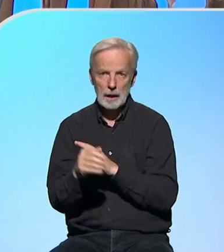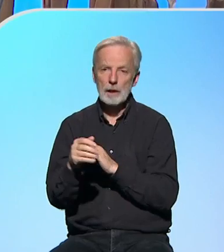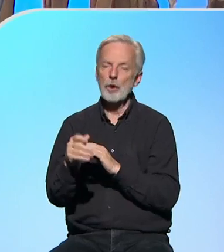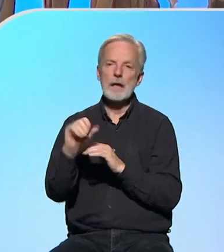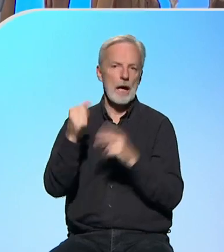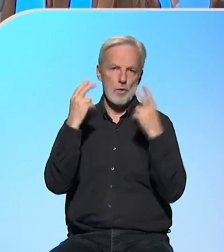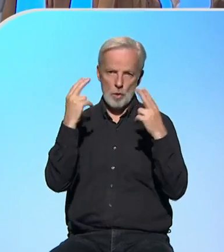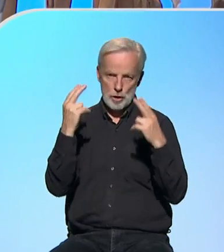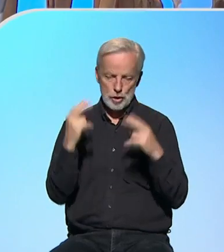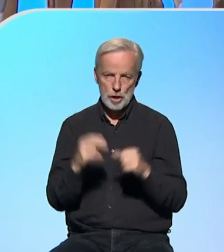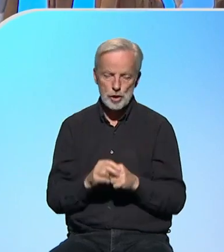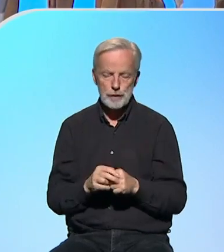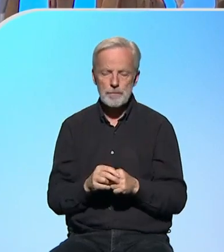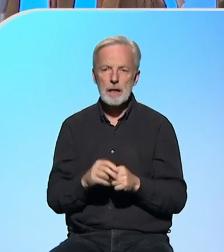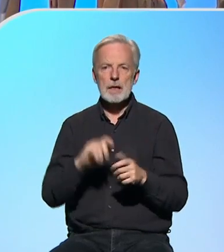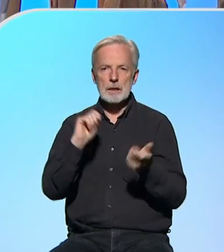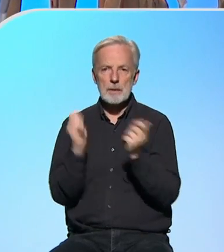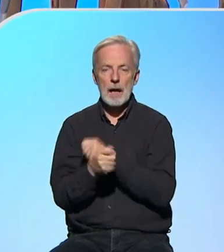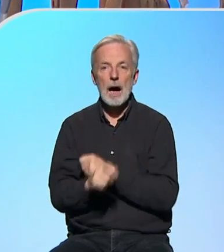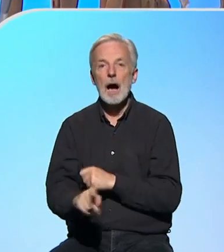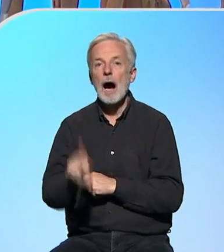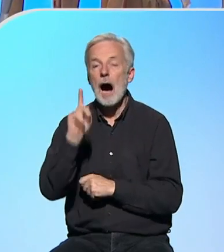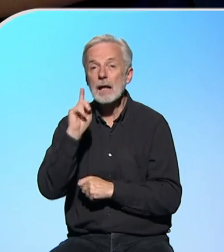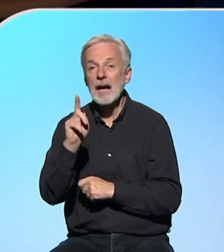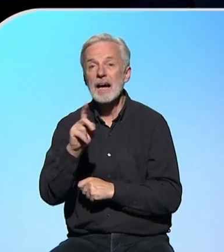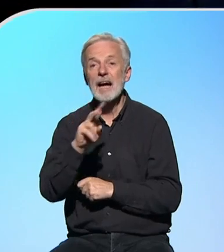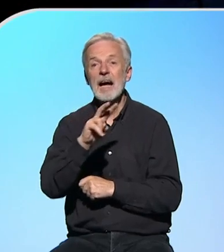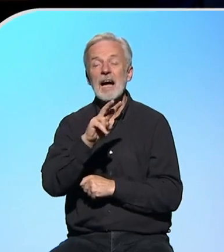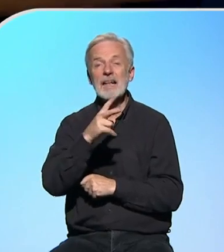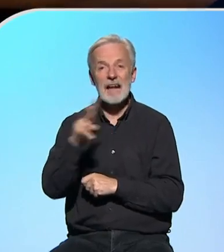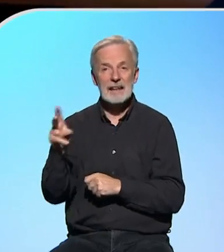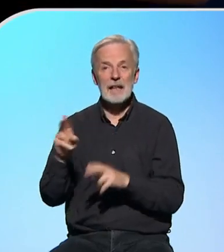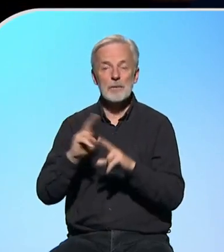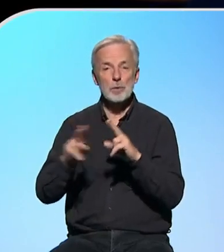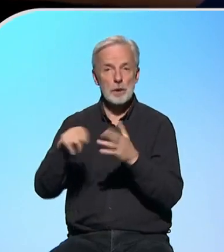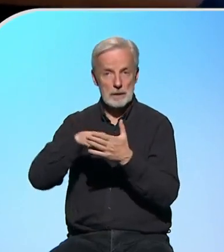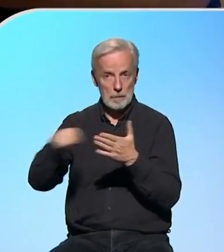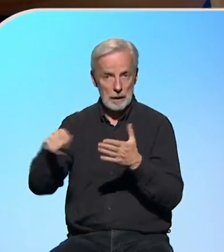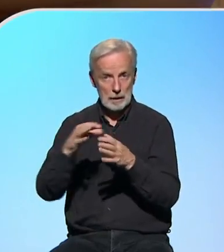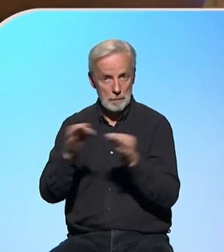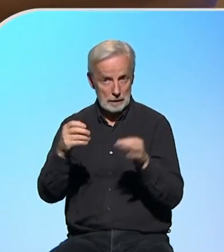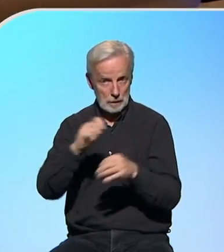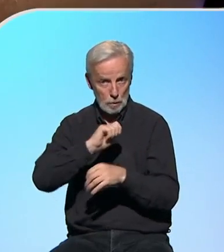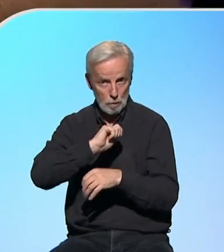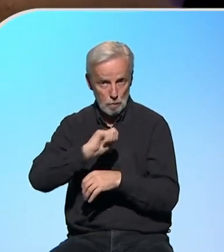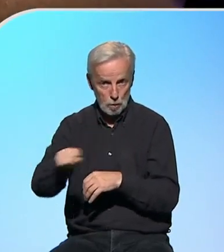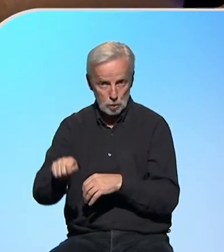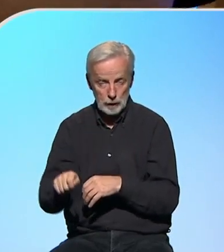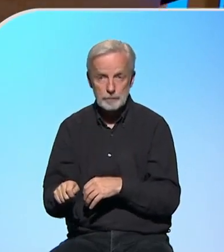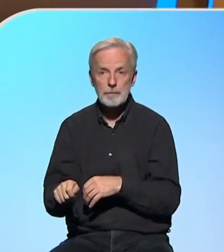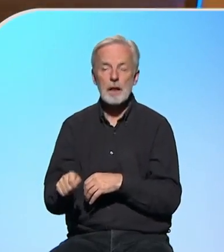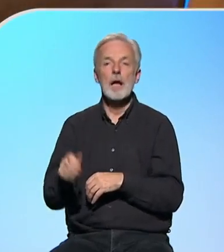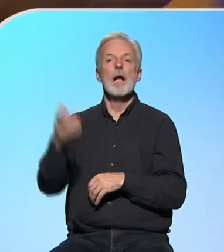sankce. Například ještě před zářím, před tady tou novelou, jsme mohli předčasně splatit v případě, když by se stala třeba nějaká,